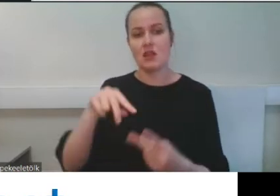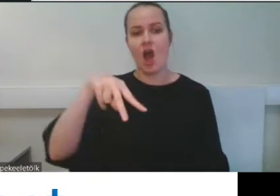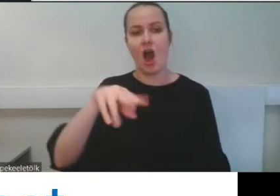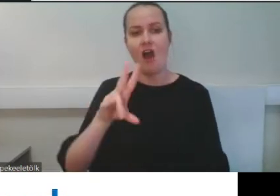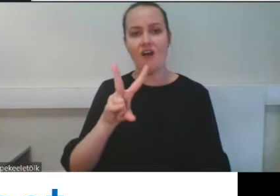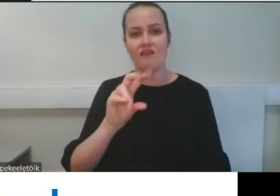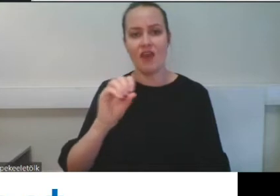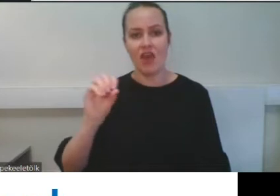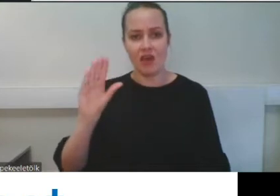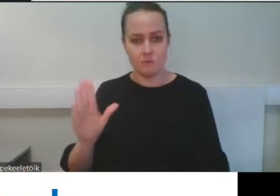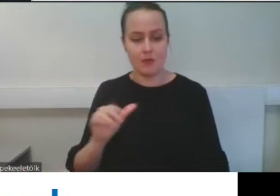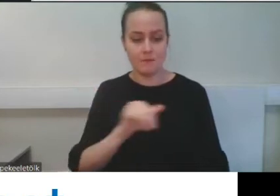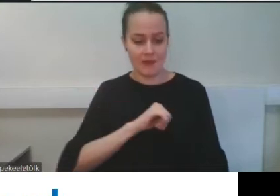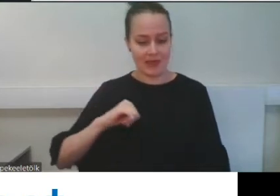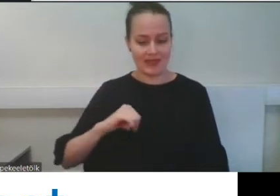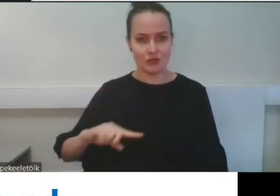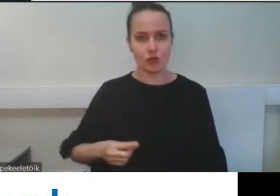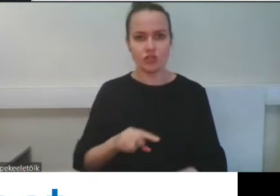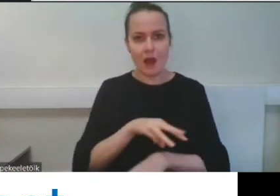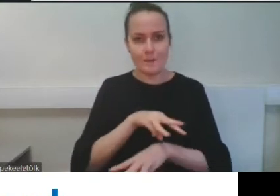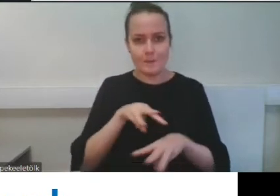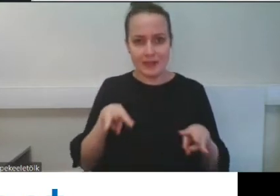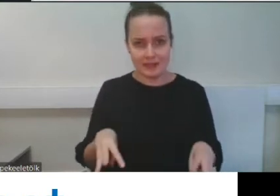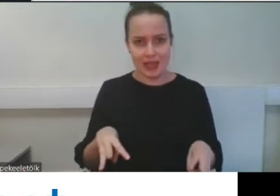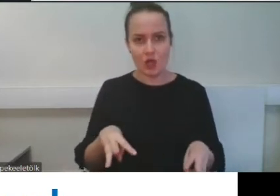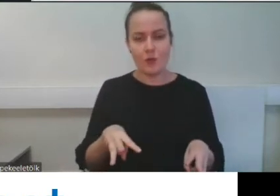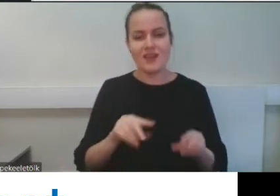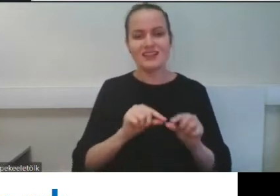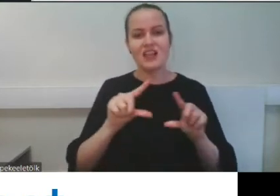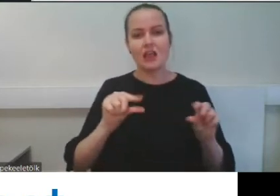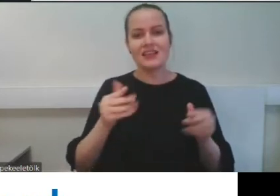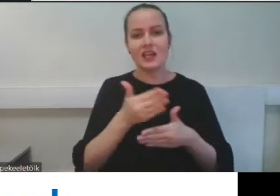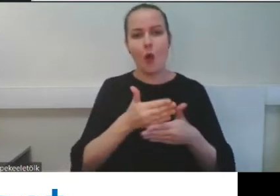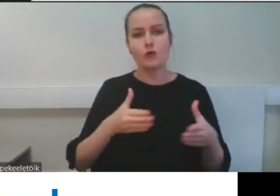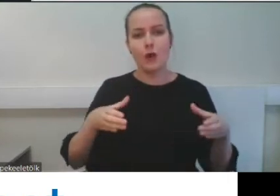ongi tervenisti siis see , mida võrreldakse siis vaesuspiiriga .